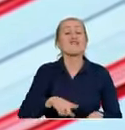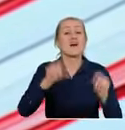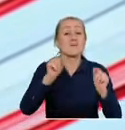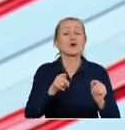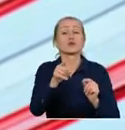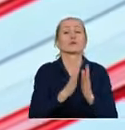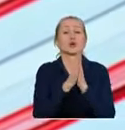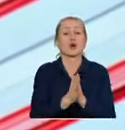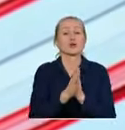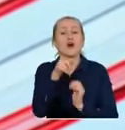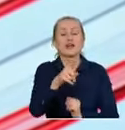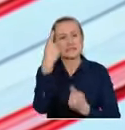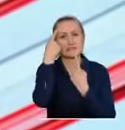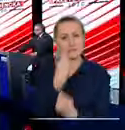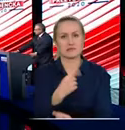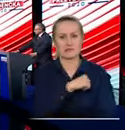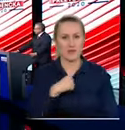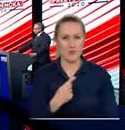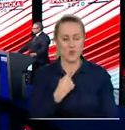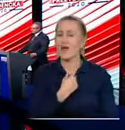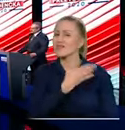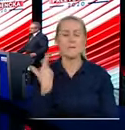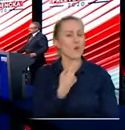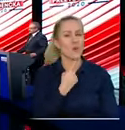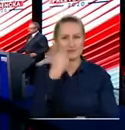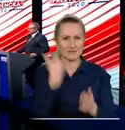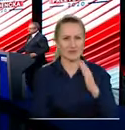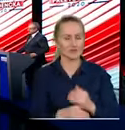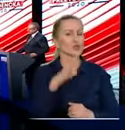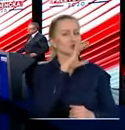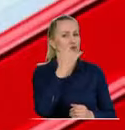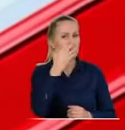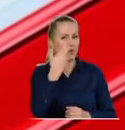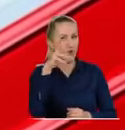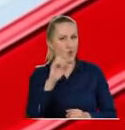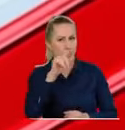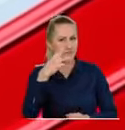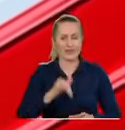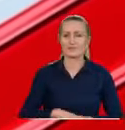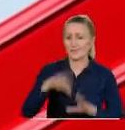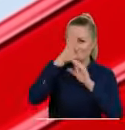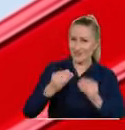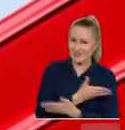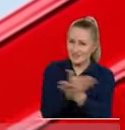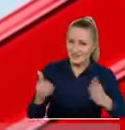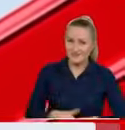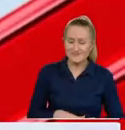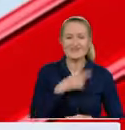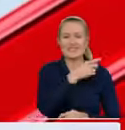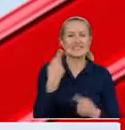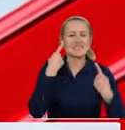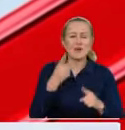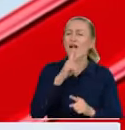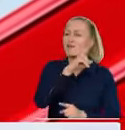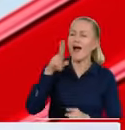głosujecie z własnym wyborem. Nie ma głosów zmarnowanych. Szymon Hołownia. Drodzy państwo, pewnie zauważyliście, że niemal każdy z